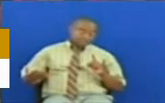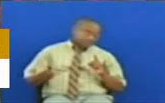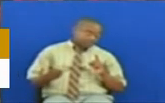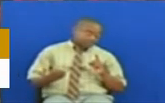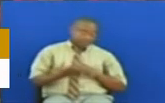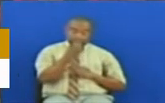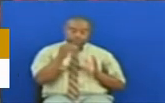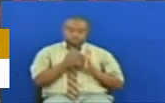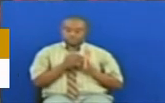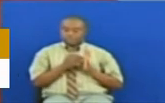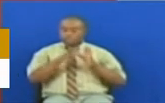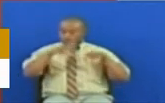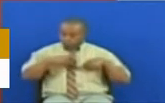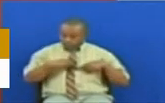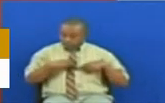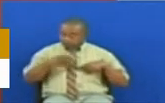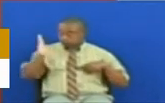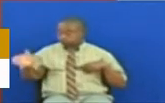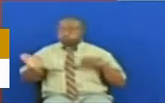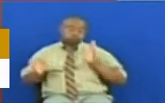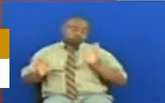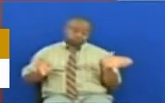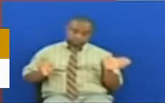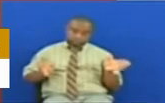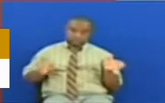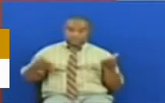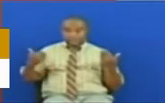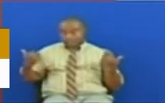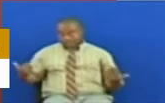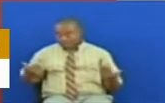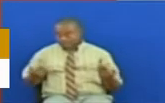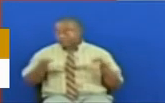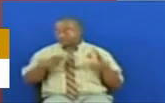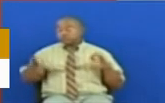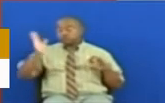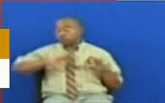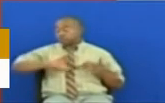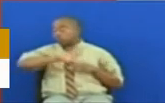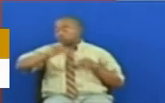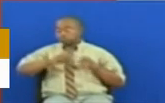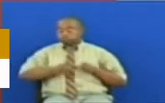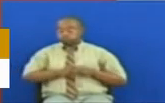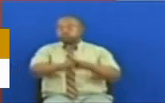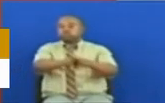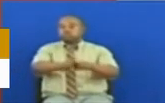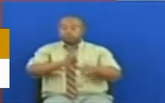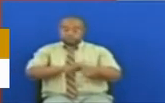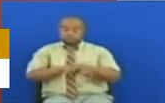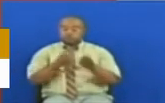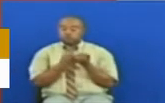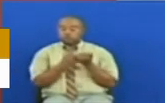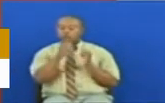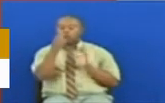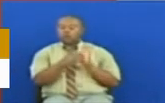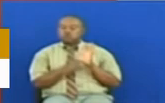pande zote mbili. Sasa na hiki kiporo kwenye kumalizia, naomba tumalizie hivyo hivyo kwenye utungaji wa kanuni.